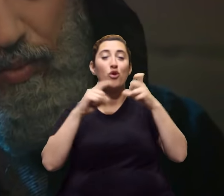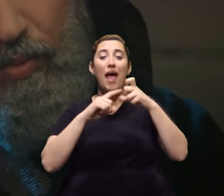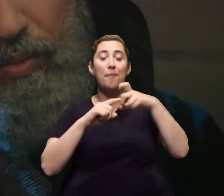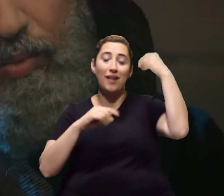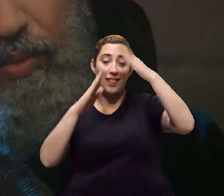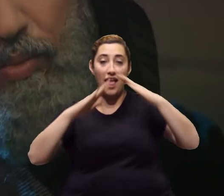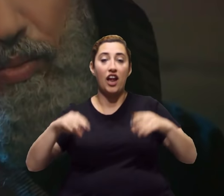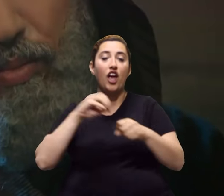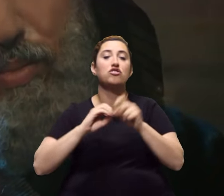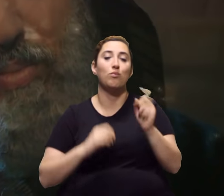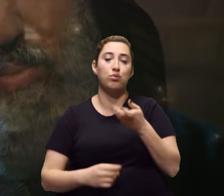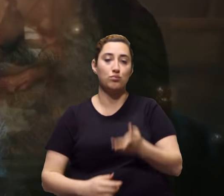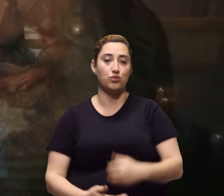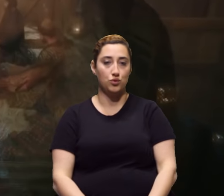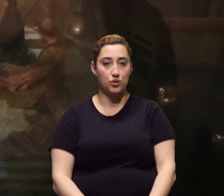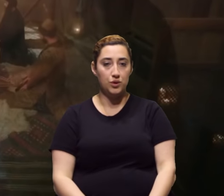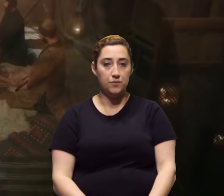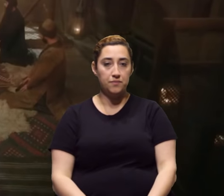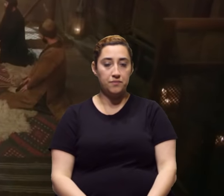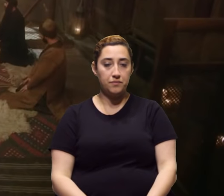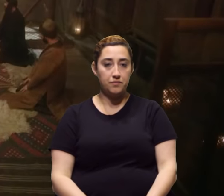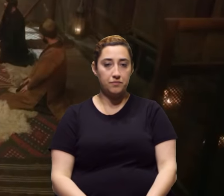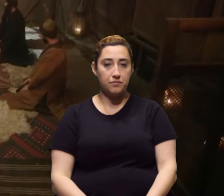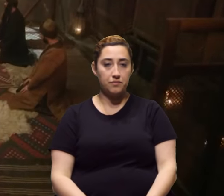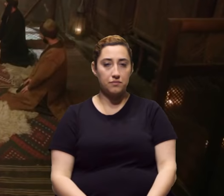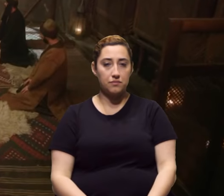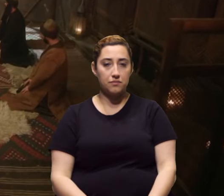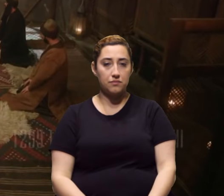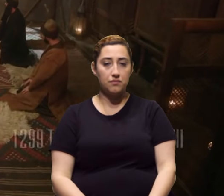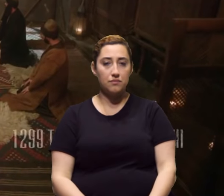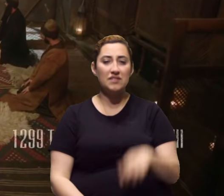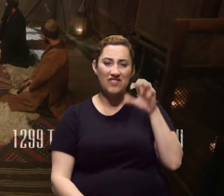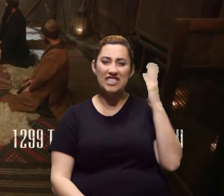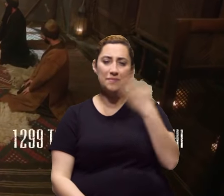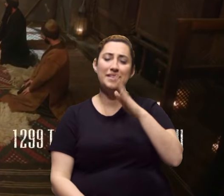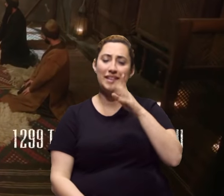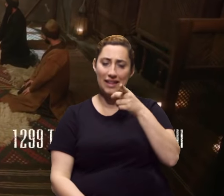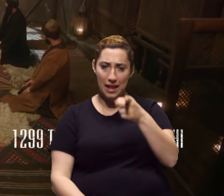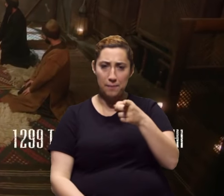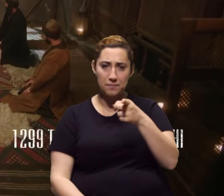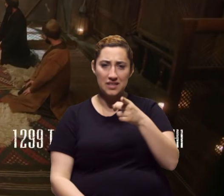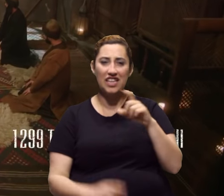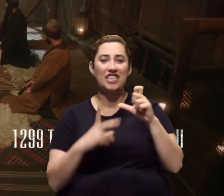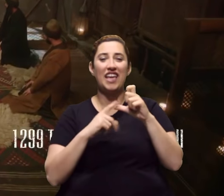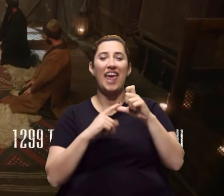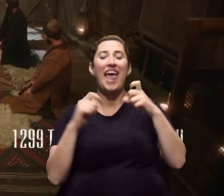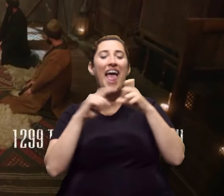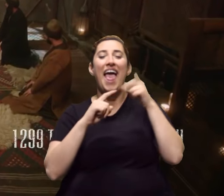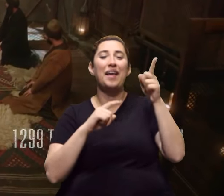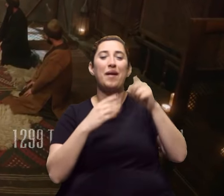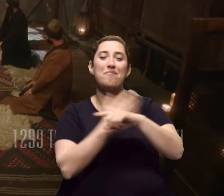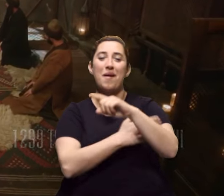Emrem dergahında bulmuş. 1299 Tapduk Emre dergahı. Var indi Şeyh-i